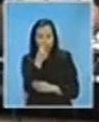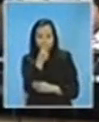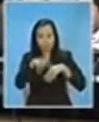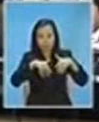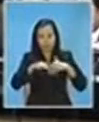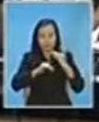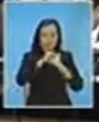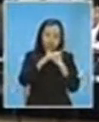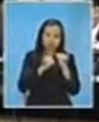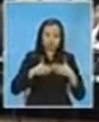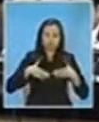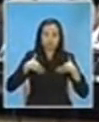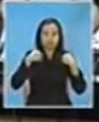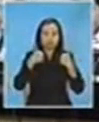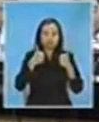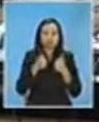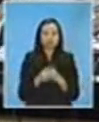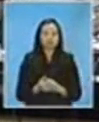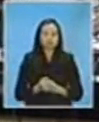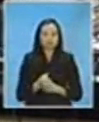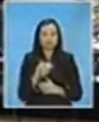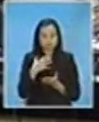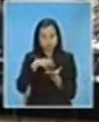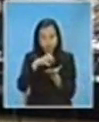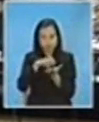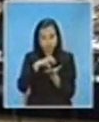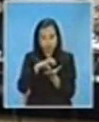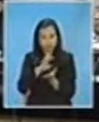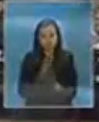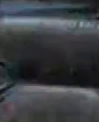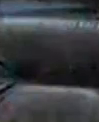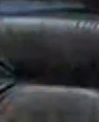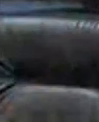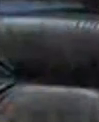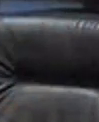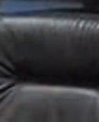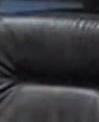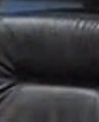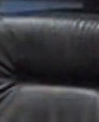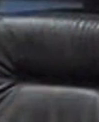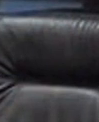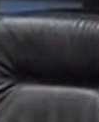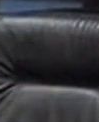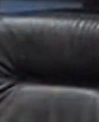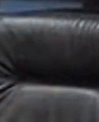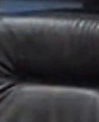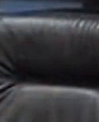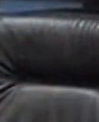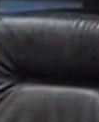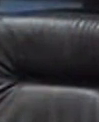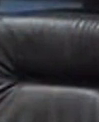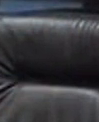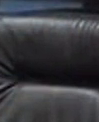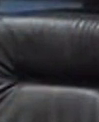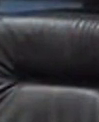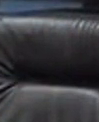ภาพที่ดีขึ้นค่ะดิฉันขอเรียนย้ำอีกครั้งหนึ่งว่าดิฉันได้พ้นจากตำแหน่งนายกรัฐมนตรีแ